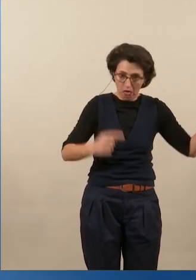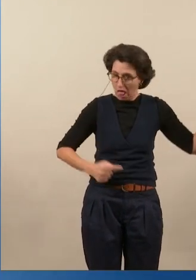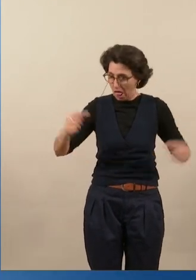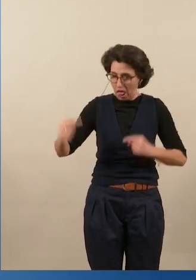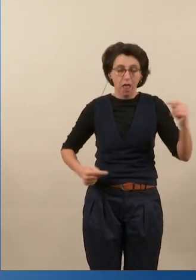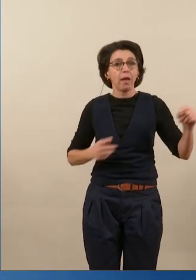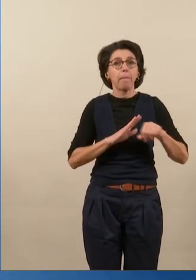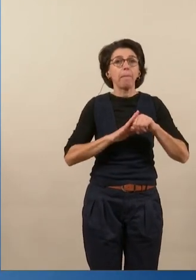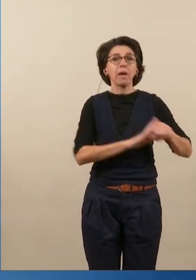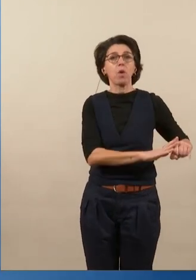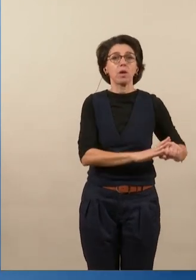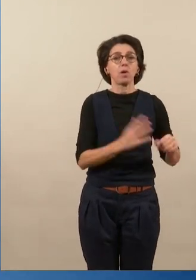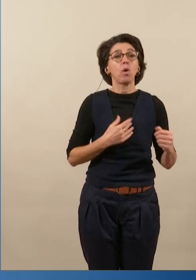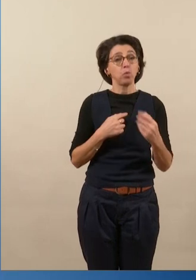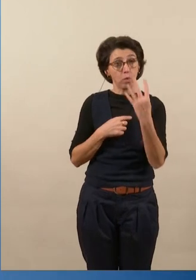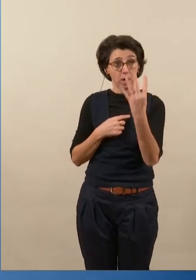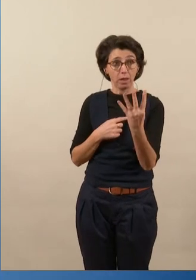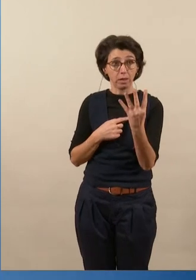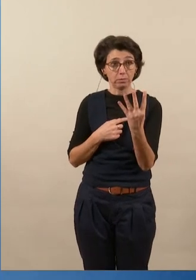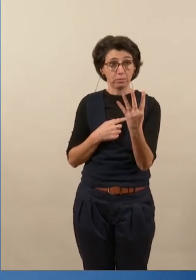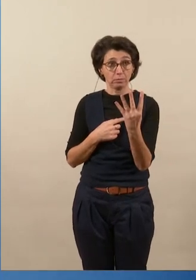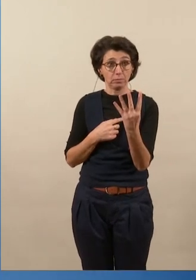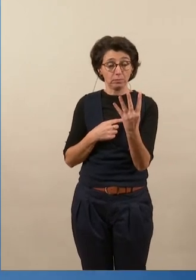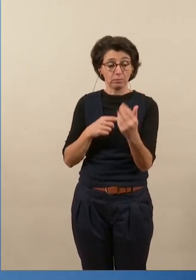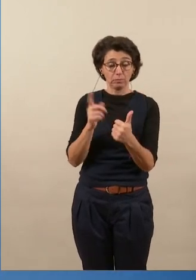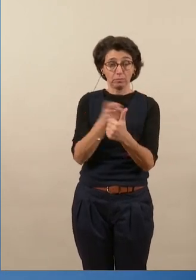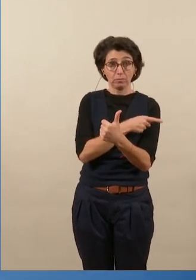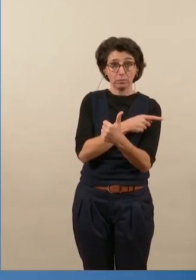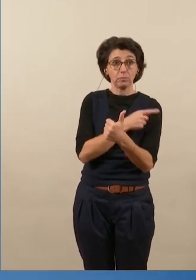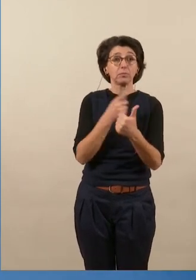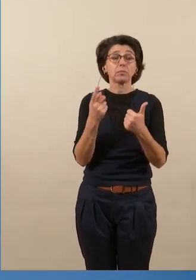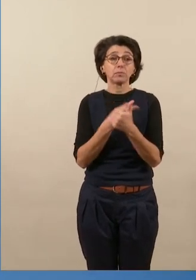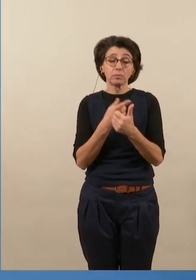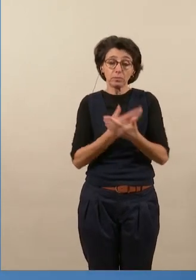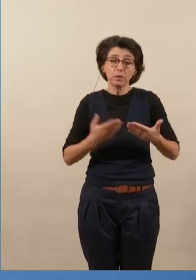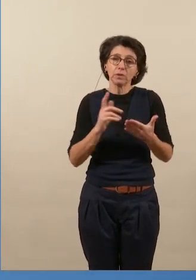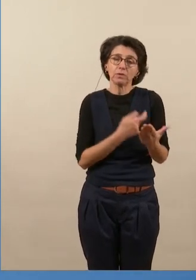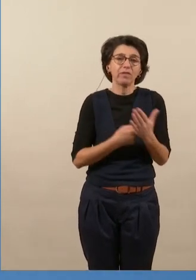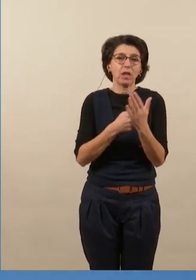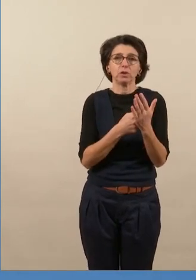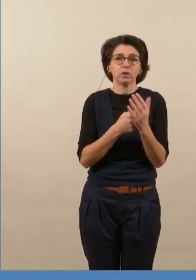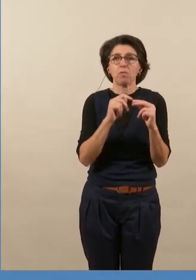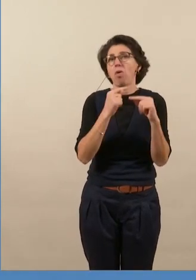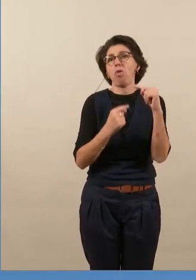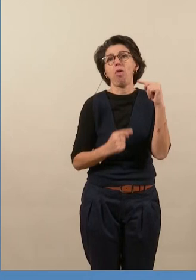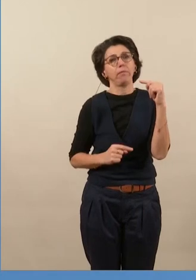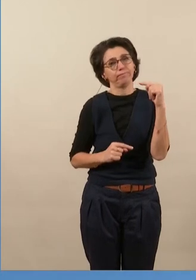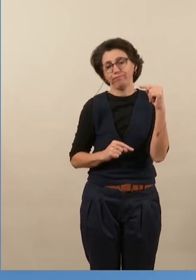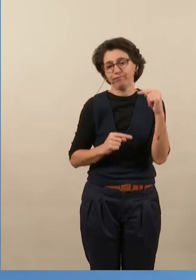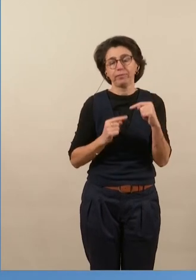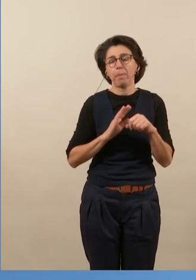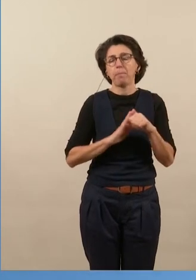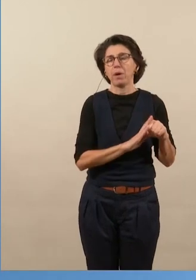nous en avons identifié qu la première assignir la situation financière qui est une priorité absolue